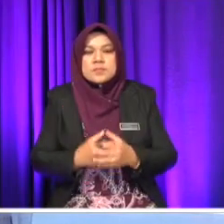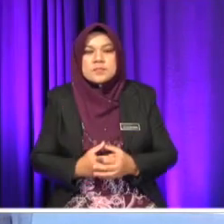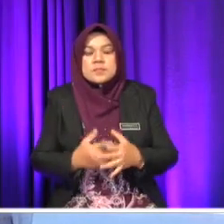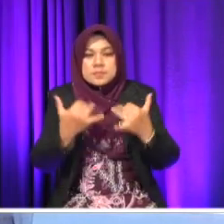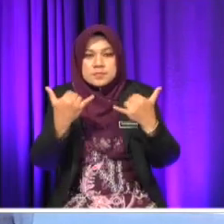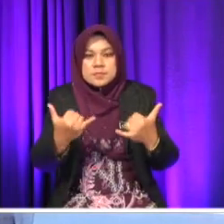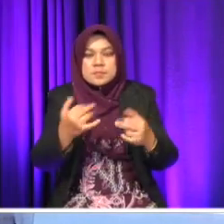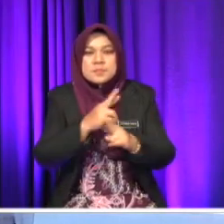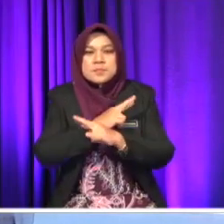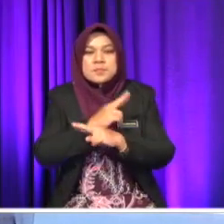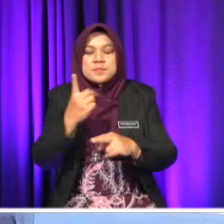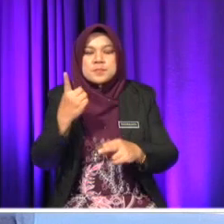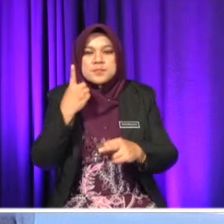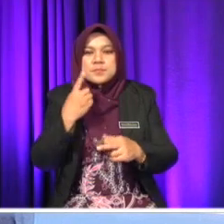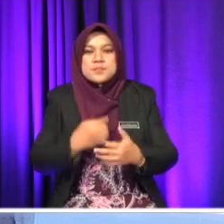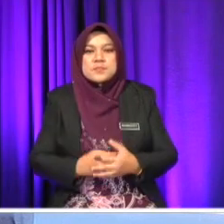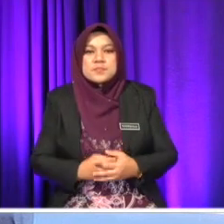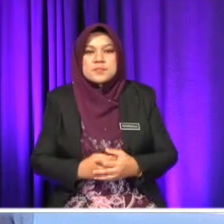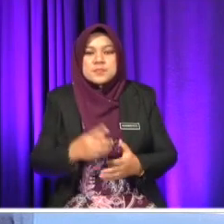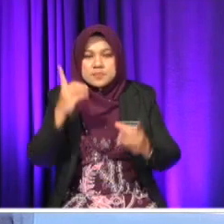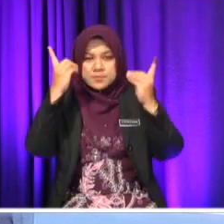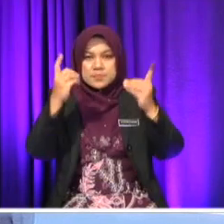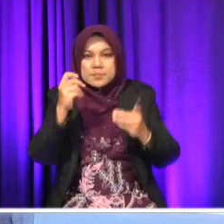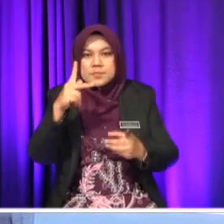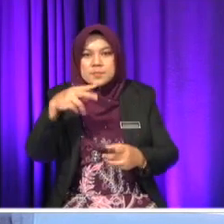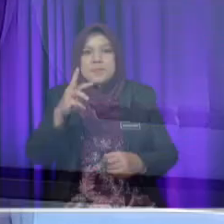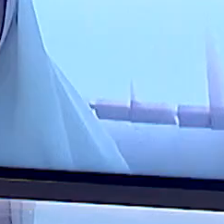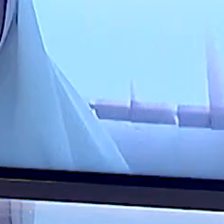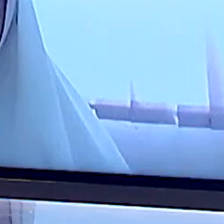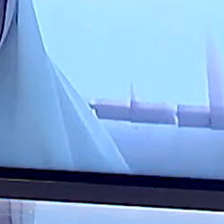ketika terus kami bersama kami untuk stop Menengah Atas titik TV